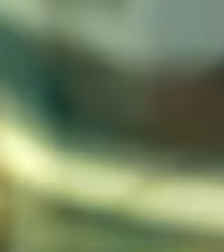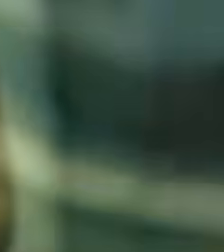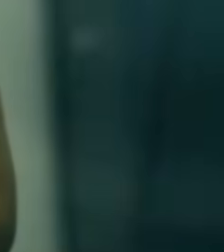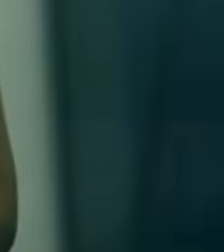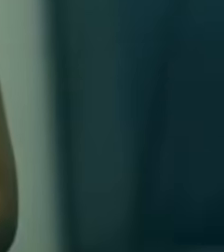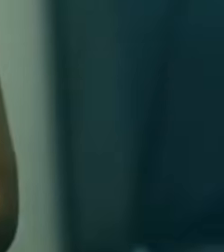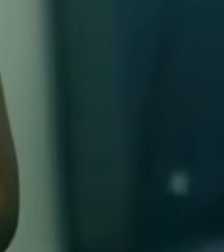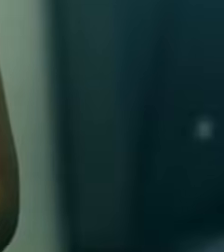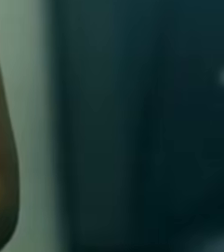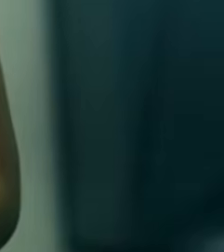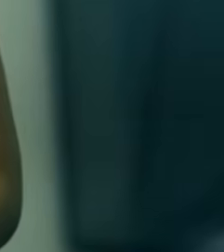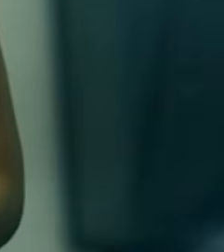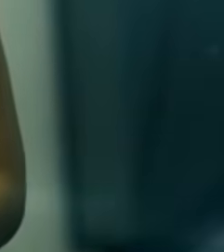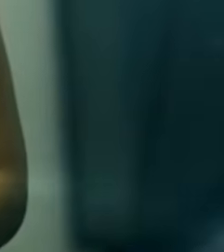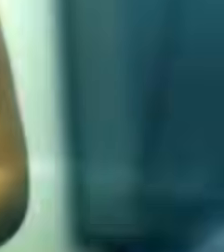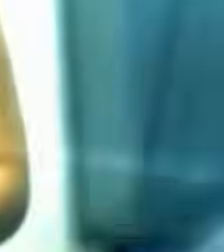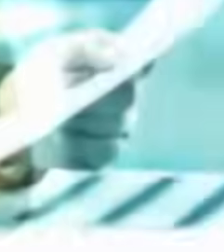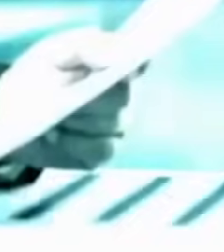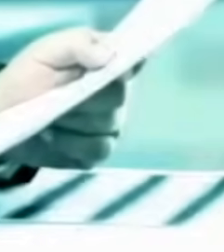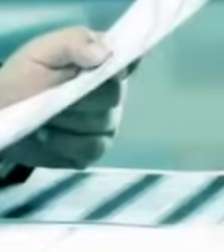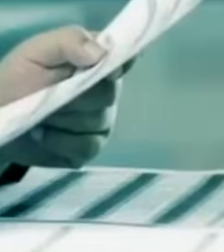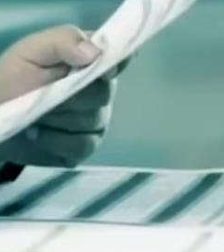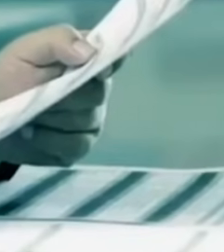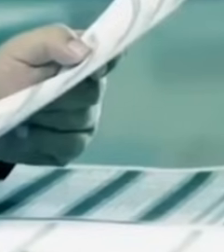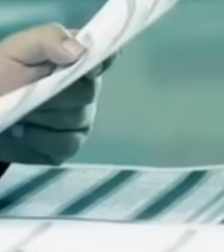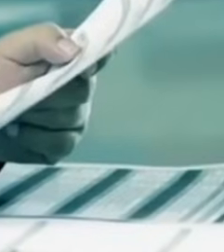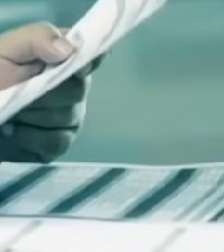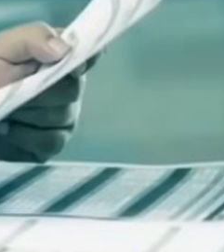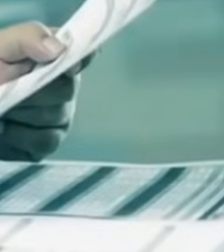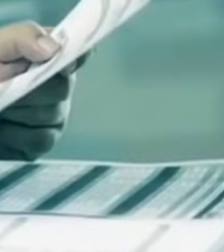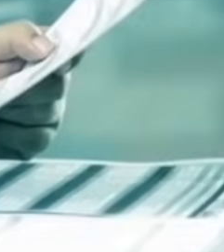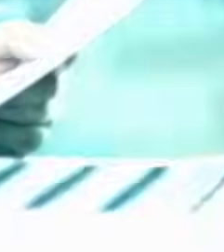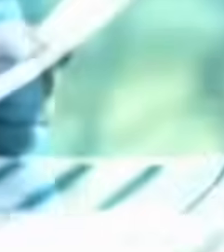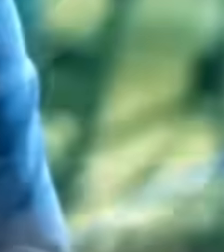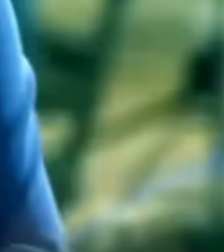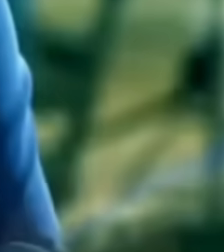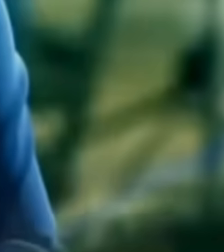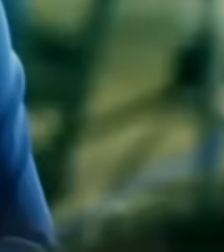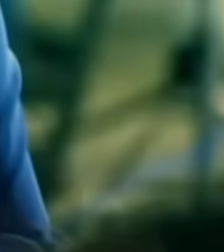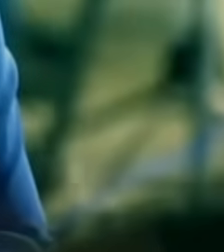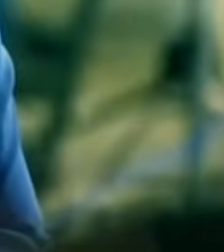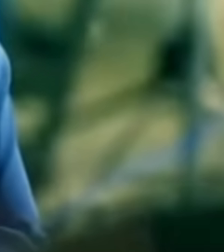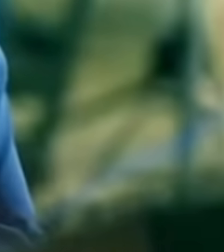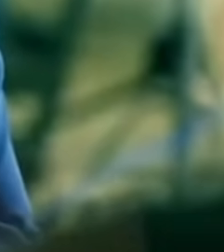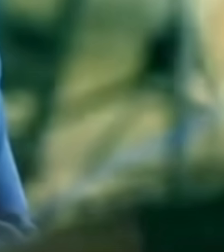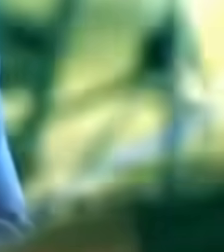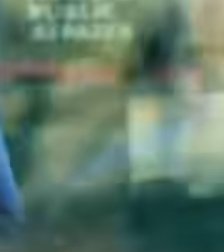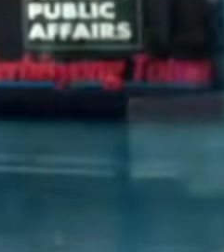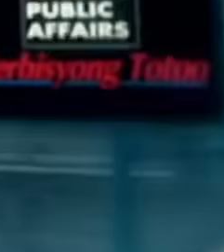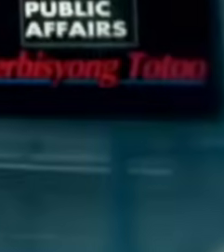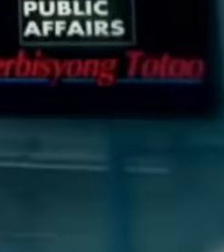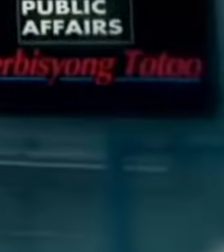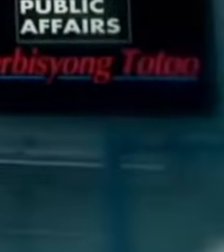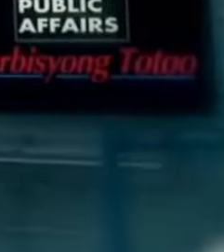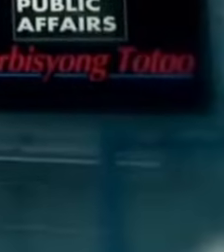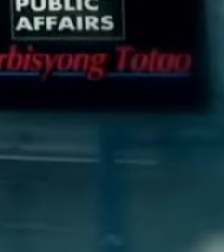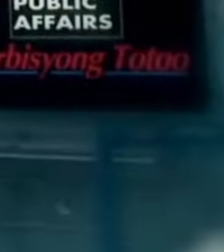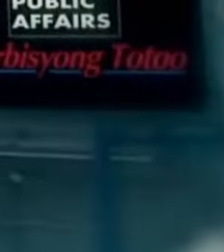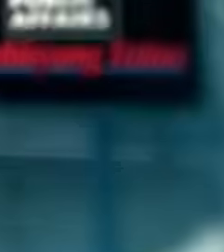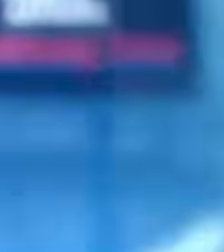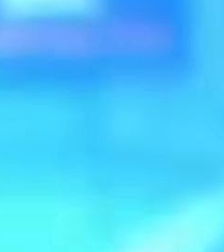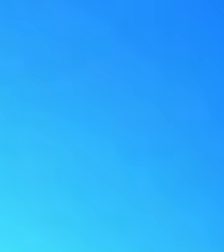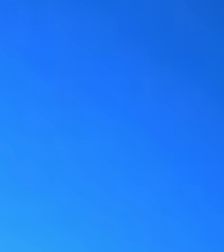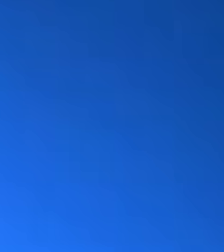ng Pilipino, ang pinakapinagkakatiwalaang news organization sa bansa. Reporting for